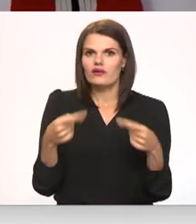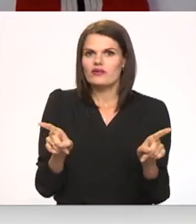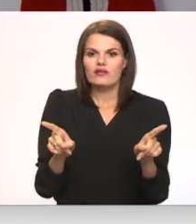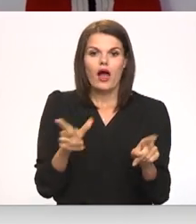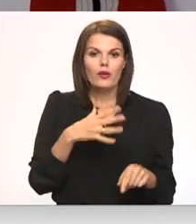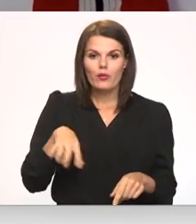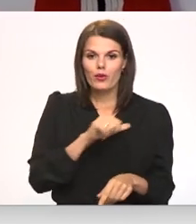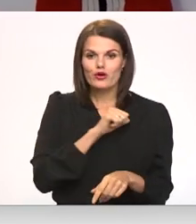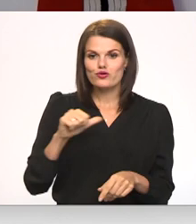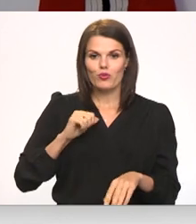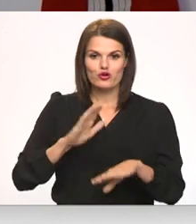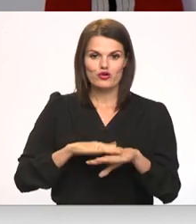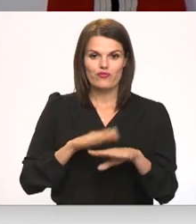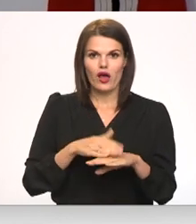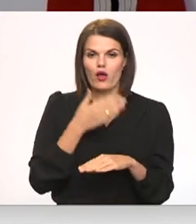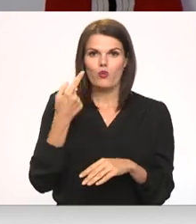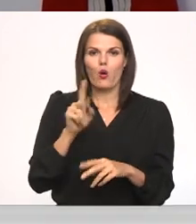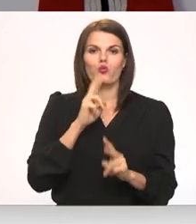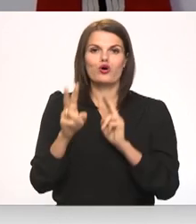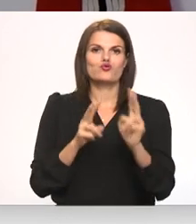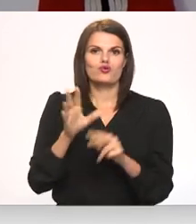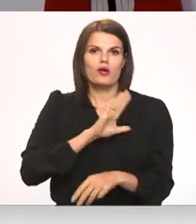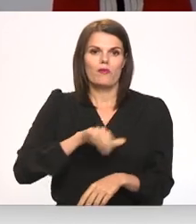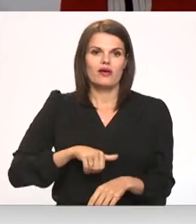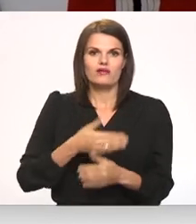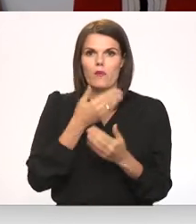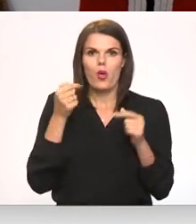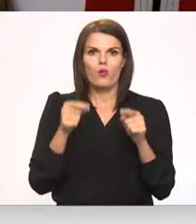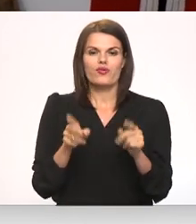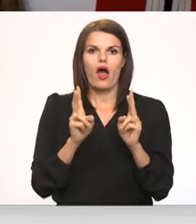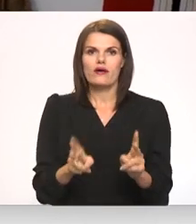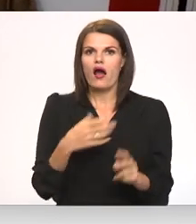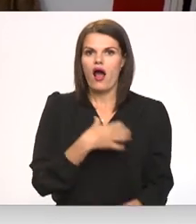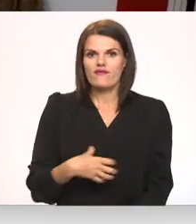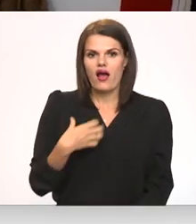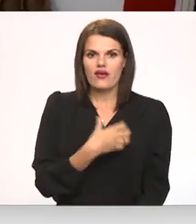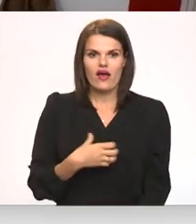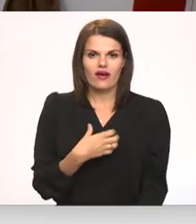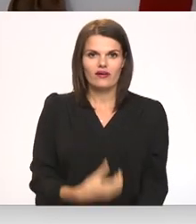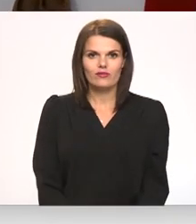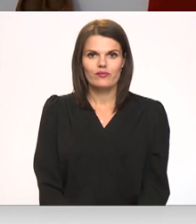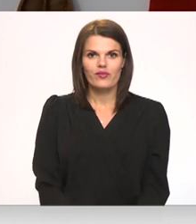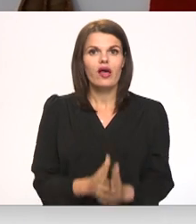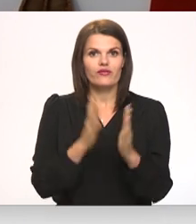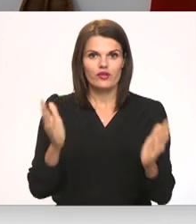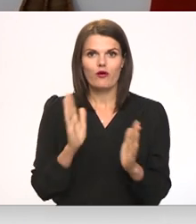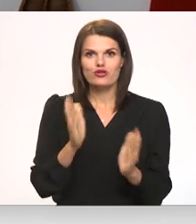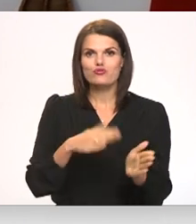Citādīgi mēs paši esam vainīgi un nav ko sūdzēties pēc tam, ka nav tā kā vajag. Kā tikās daudz ir